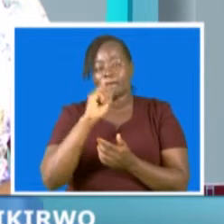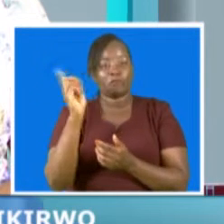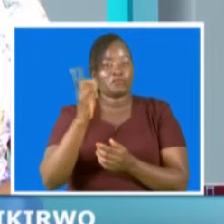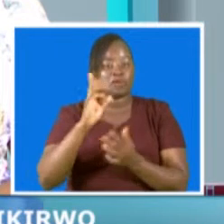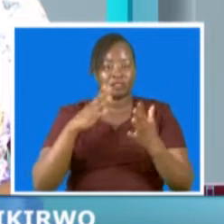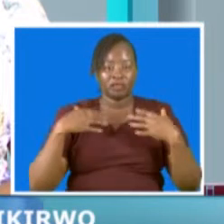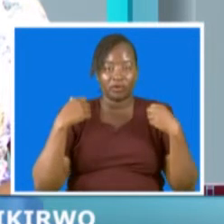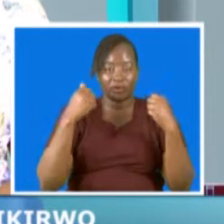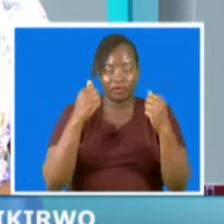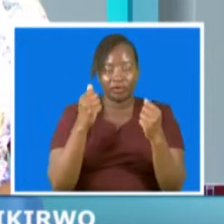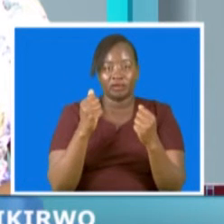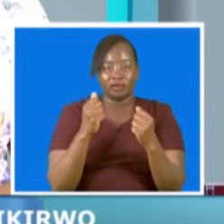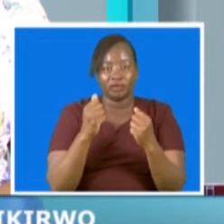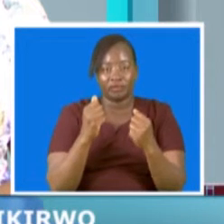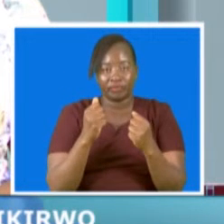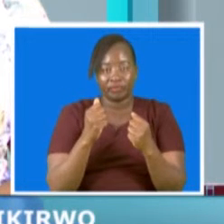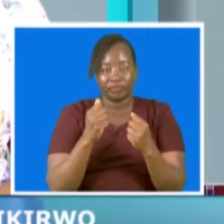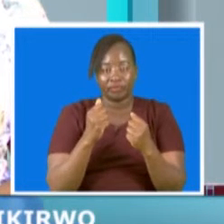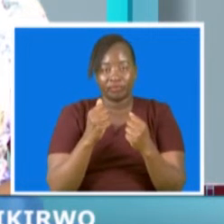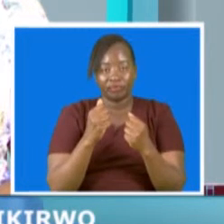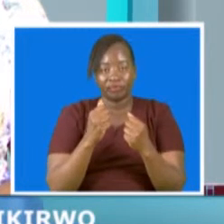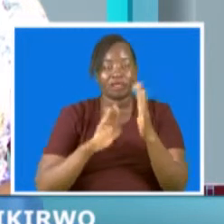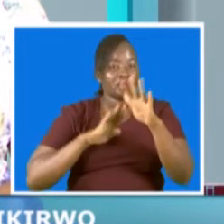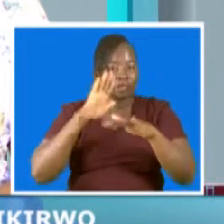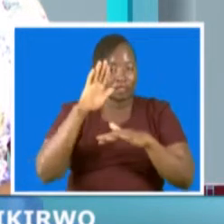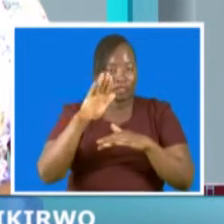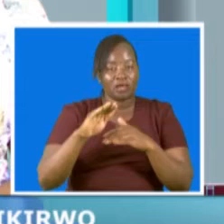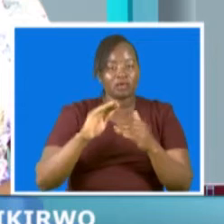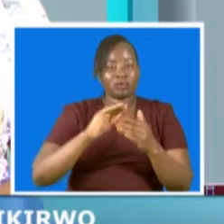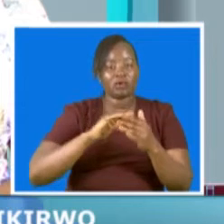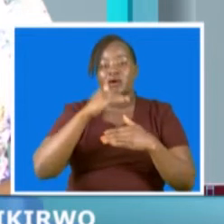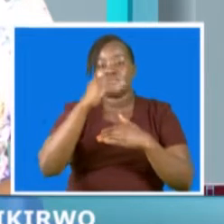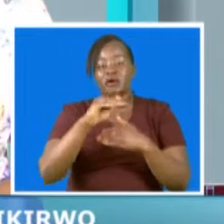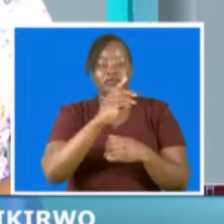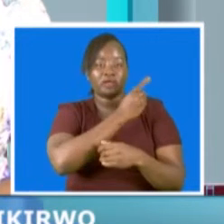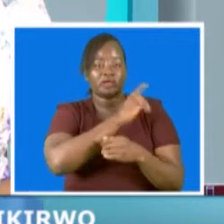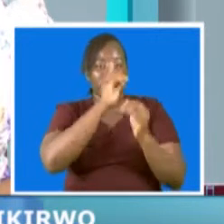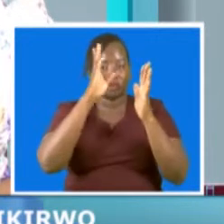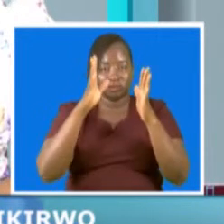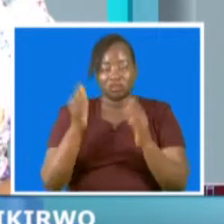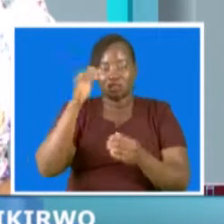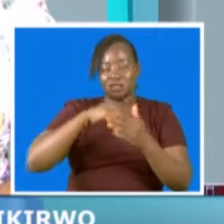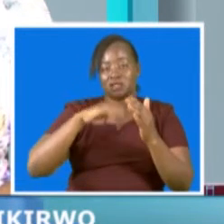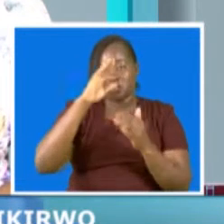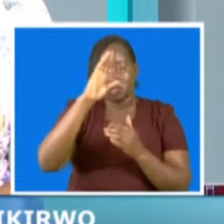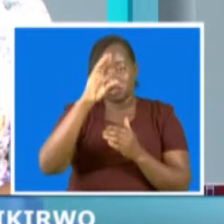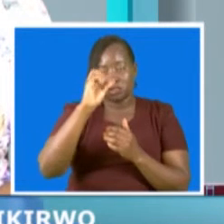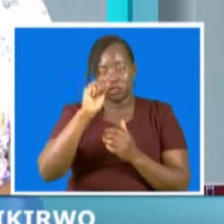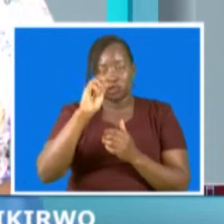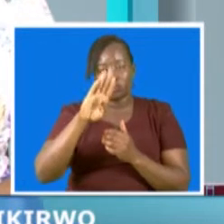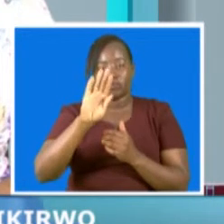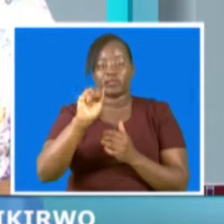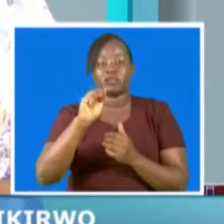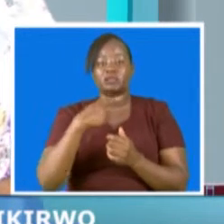yao riboti iria irekereirio ni minista wa ruhonge rwa ugima wa mwiri niwe Cecily Kariuki itacokia riri ritacoketio thutha